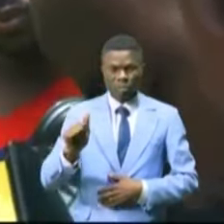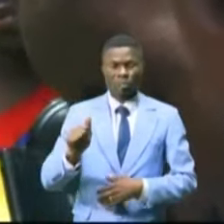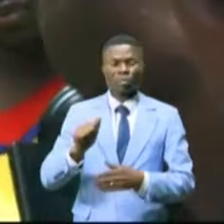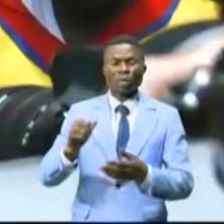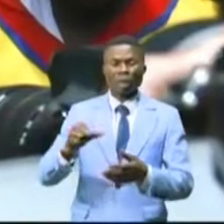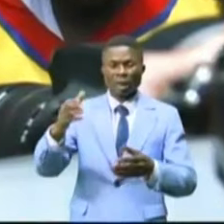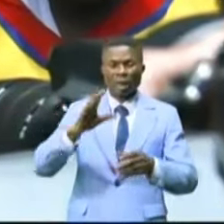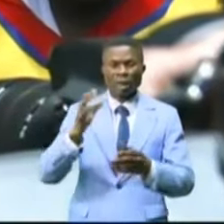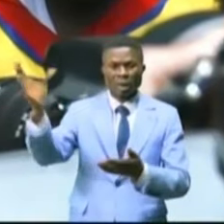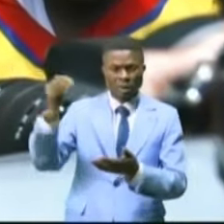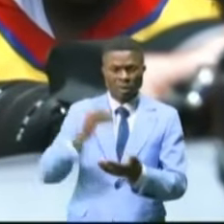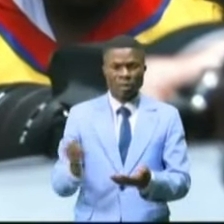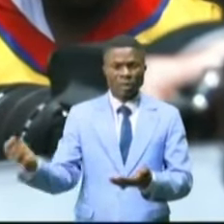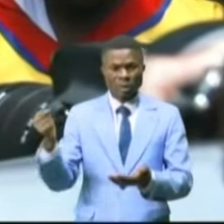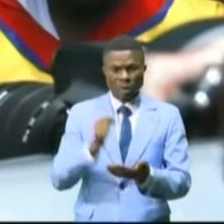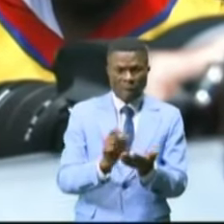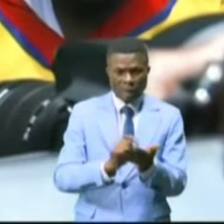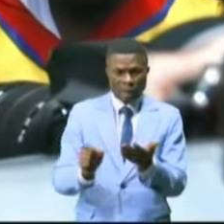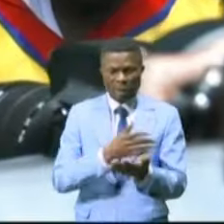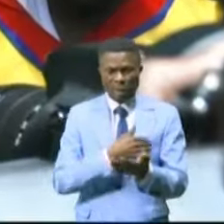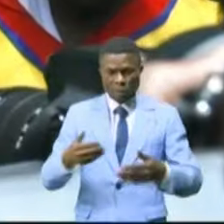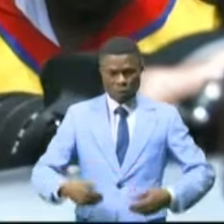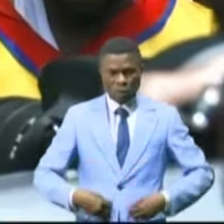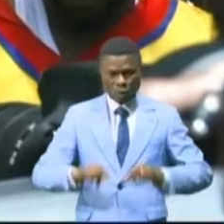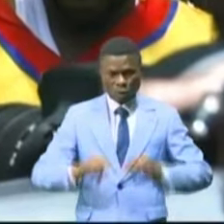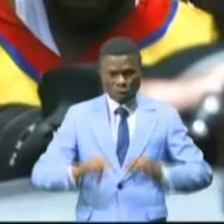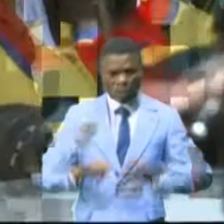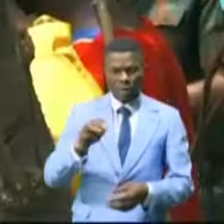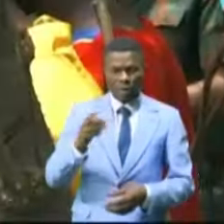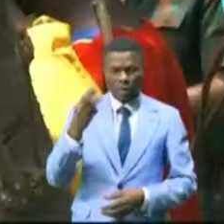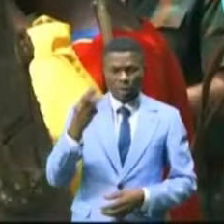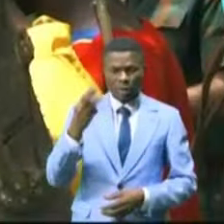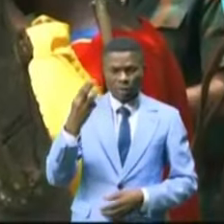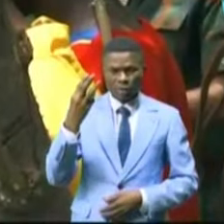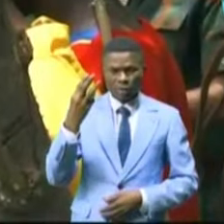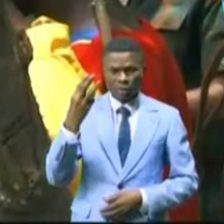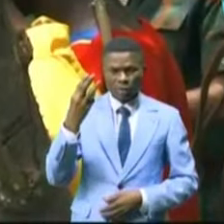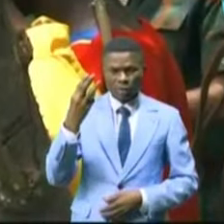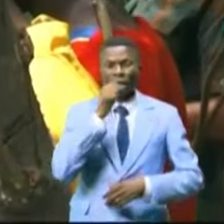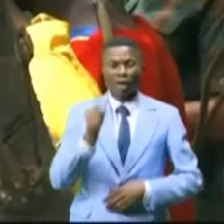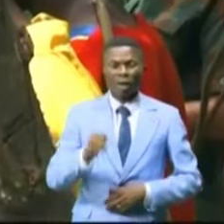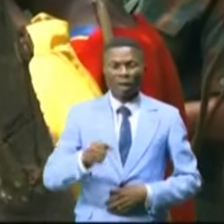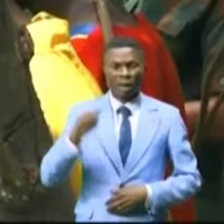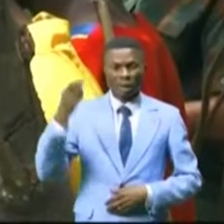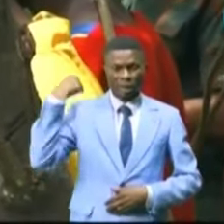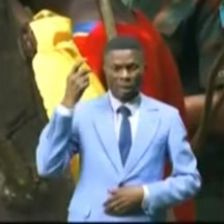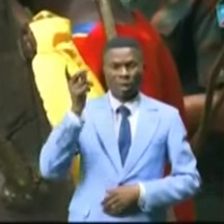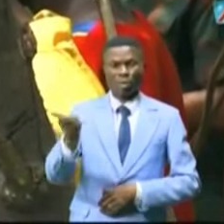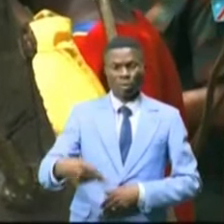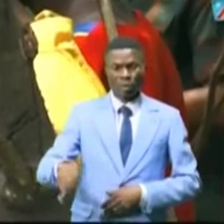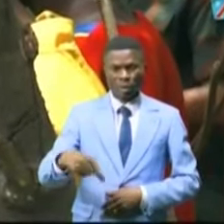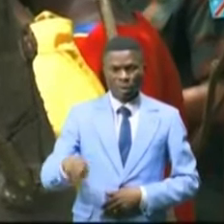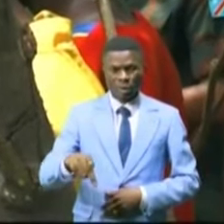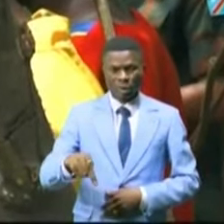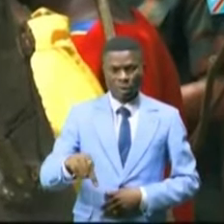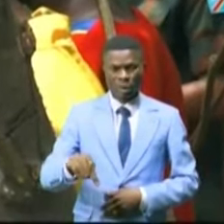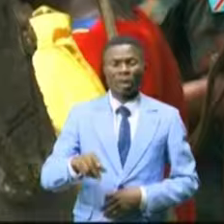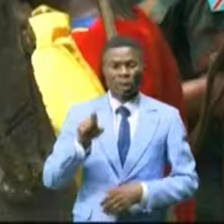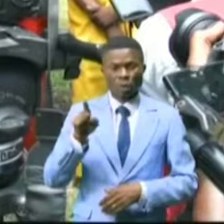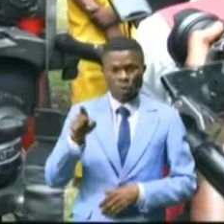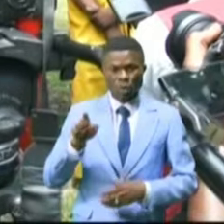de Goma pour le compte des groupes armés M23. Cette autorité provinciale recrute à son